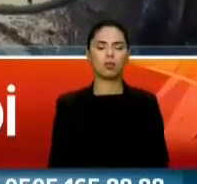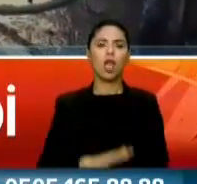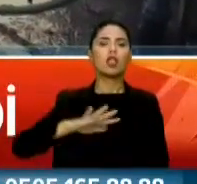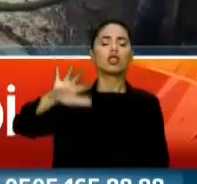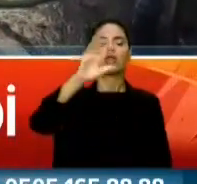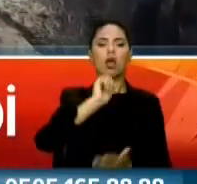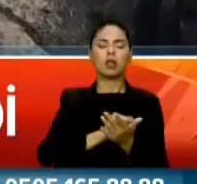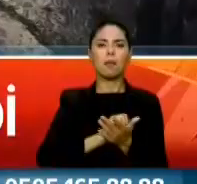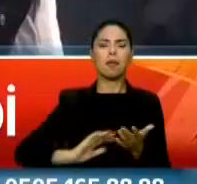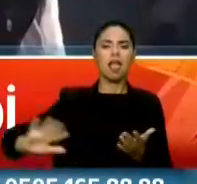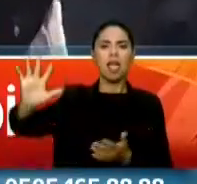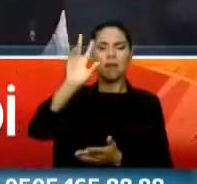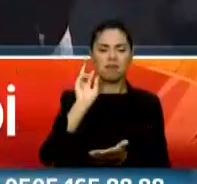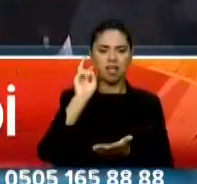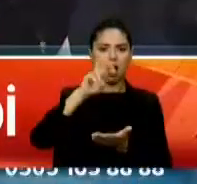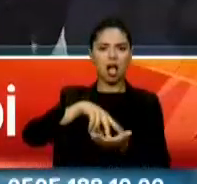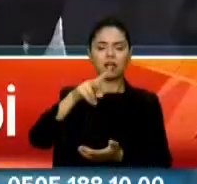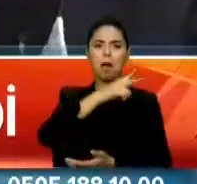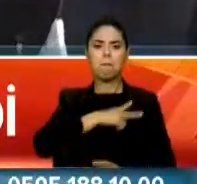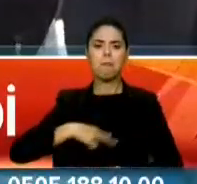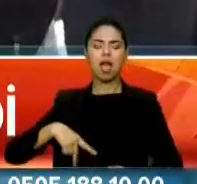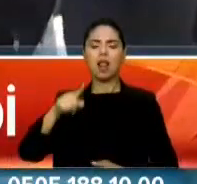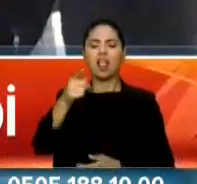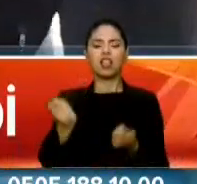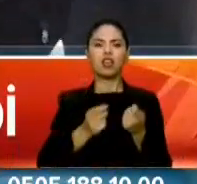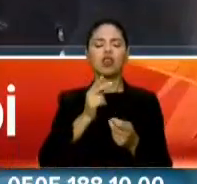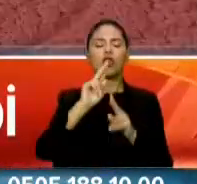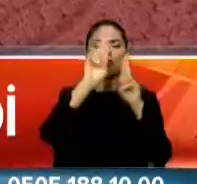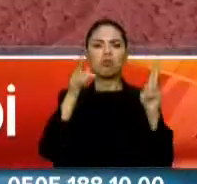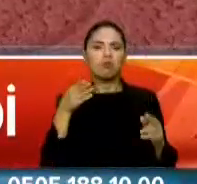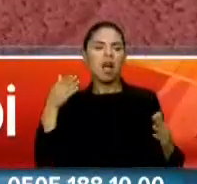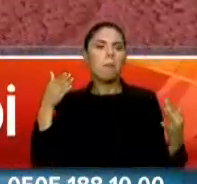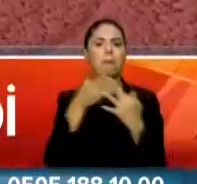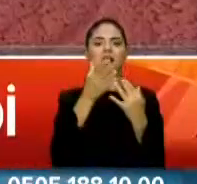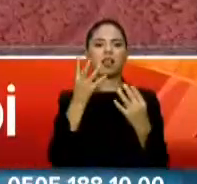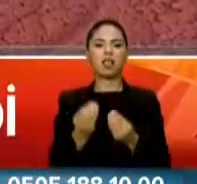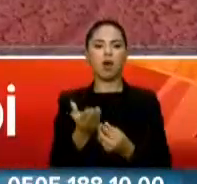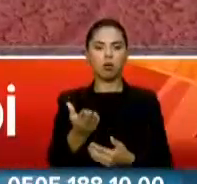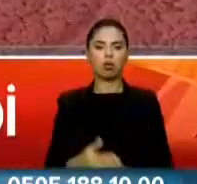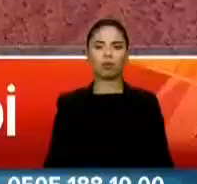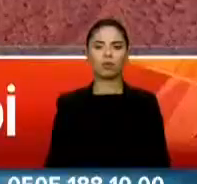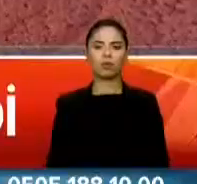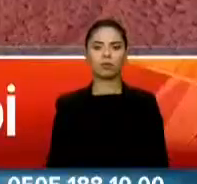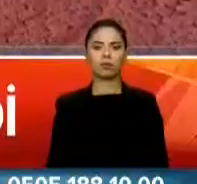Sosyal medyayı ayağa kaldıran olayda belediye ekipleri iş yerine baskın yaptı.